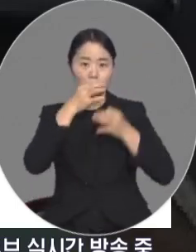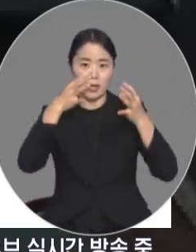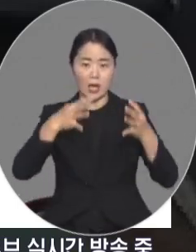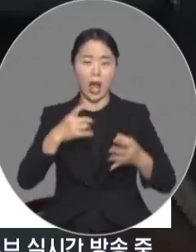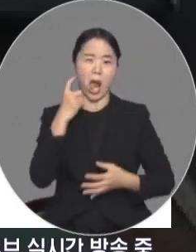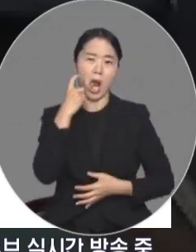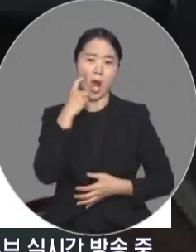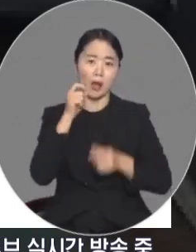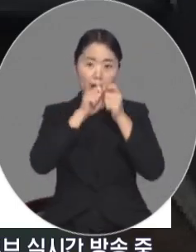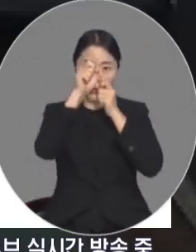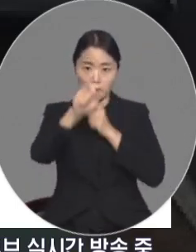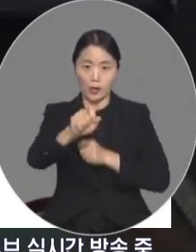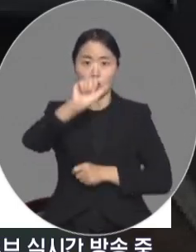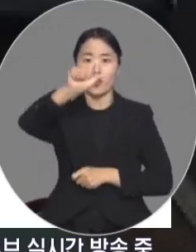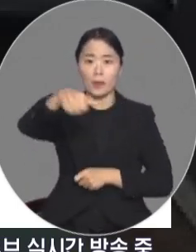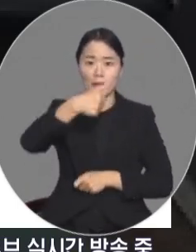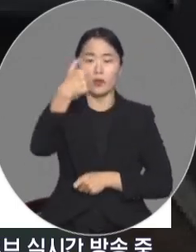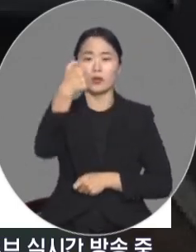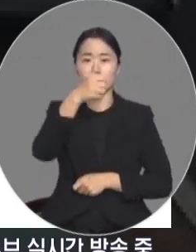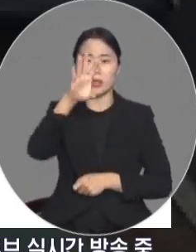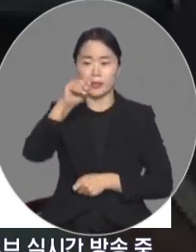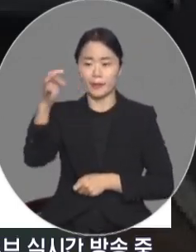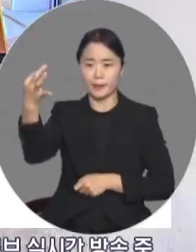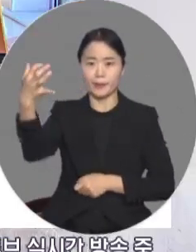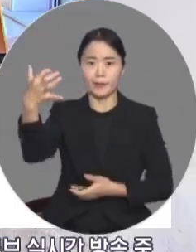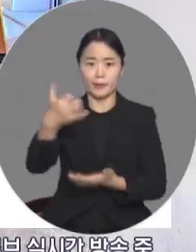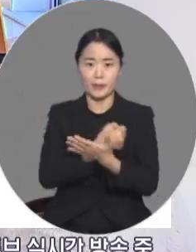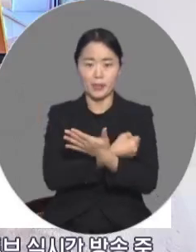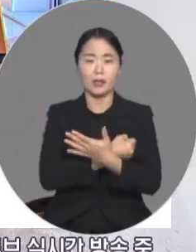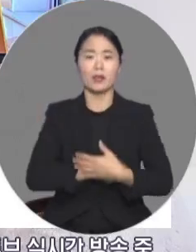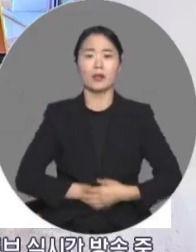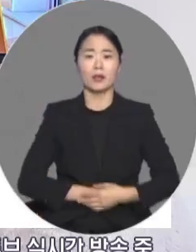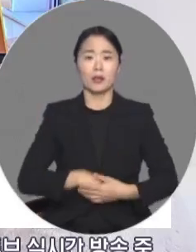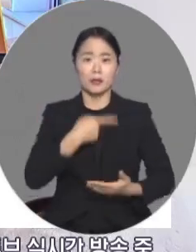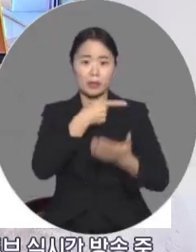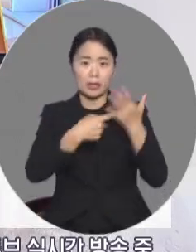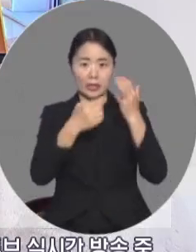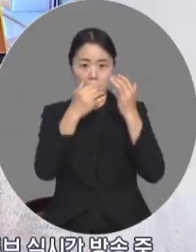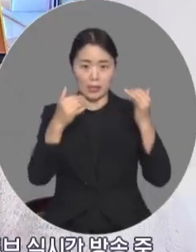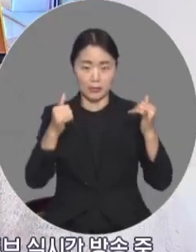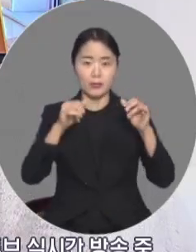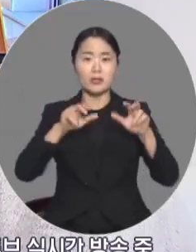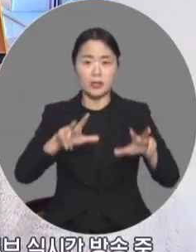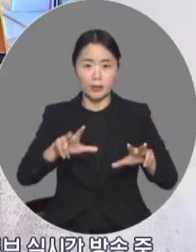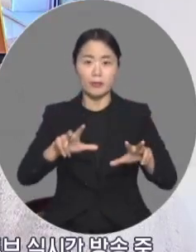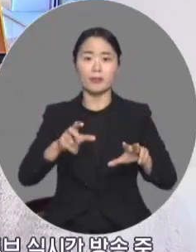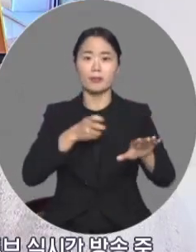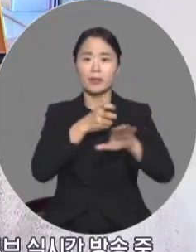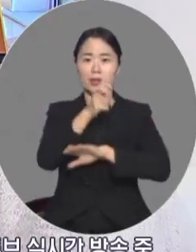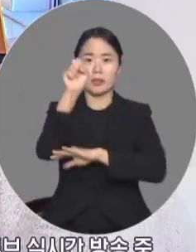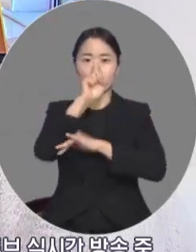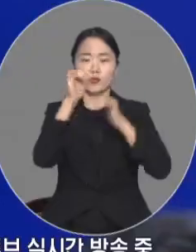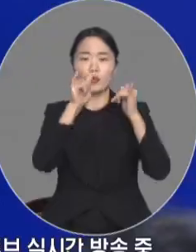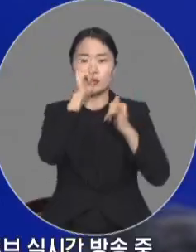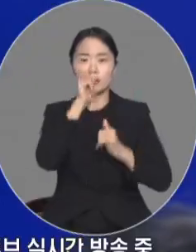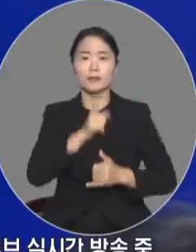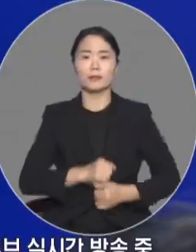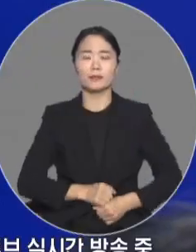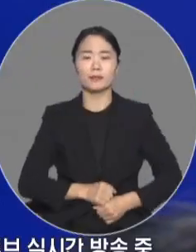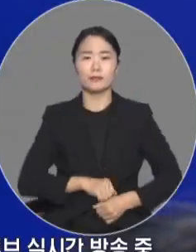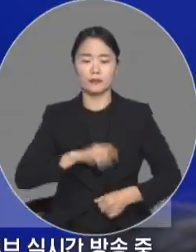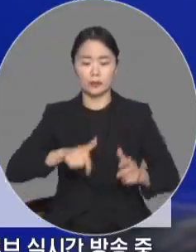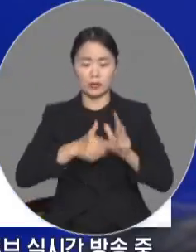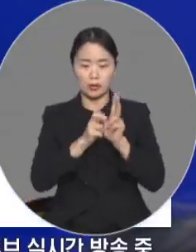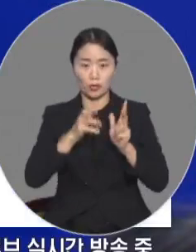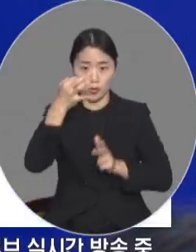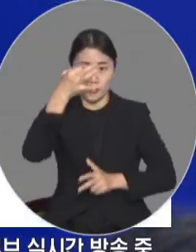합의금과 보험료 550여만 원을 뜯어냈습니다. 피의자 중에는 현직 버스 기사도 있었습니다. 본인의